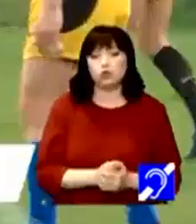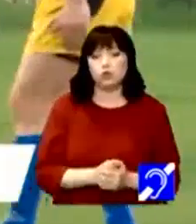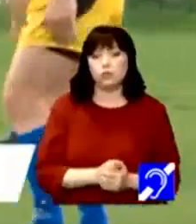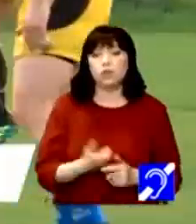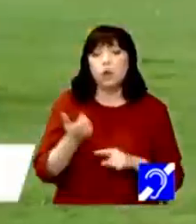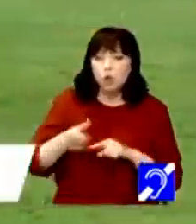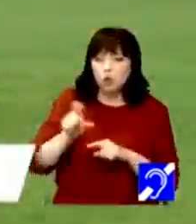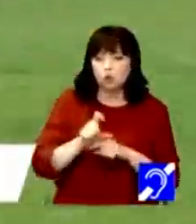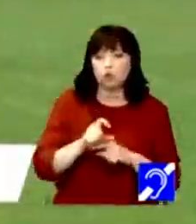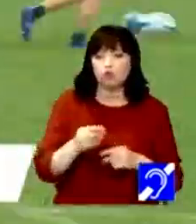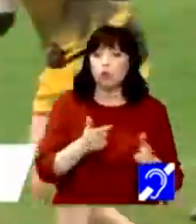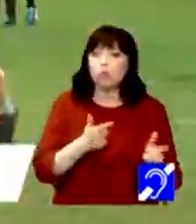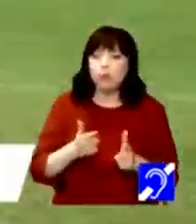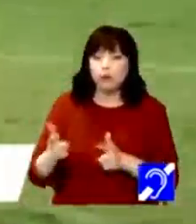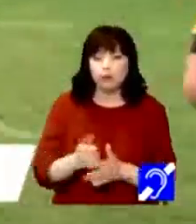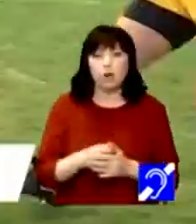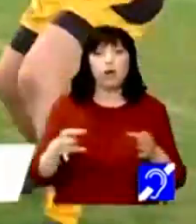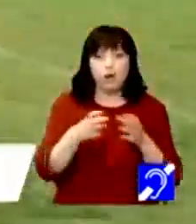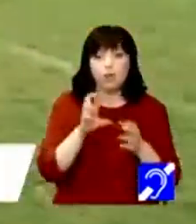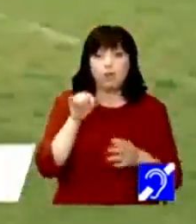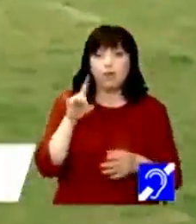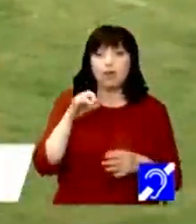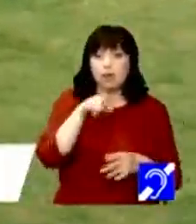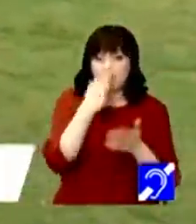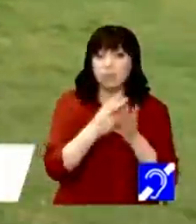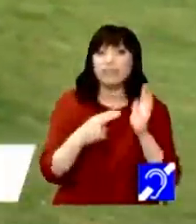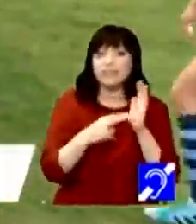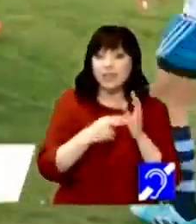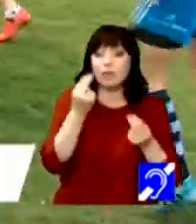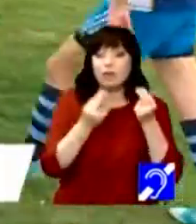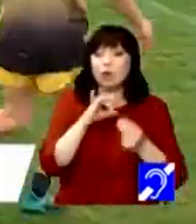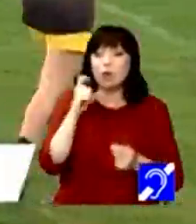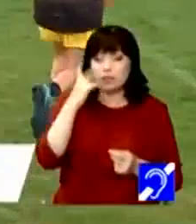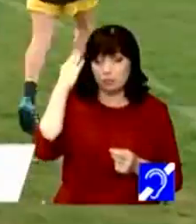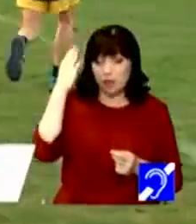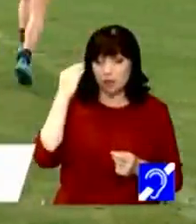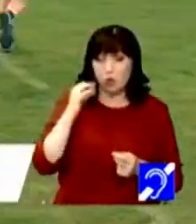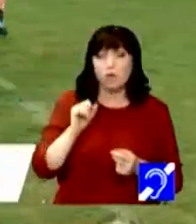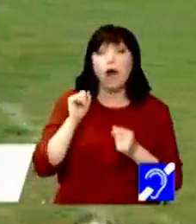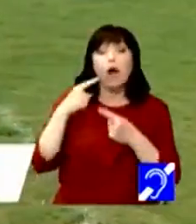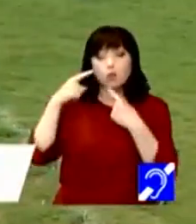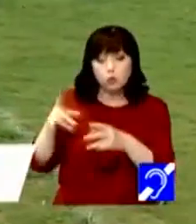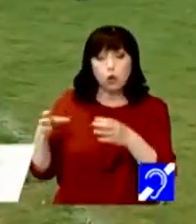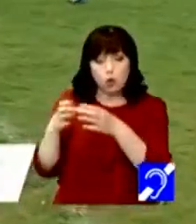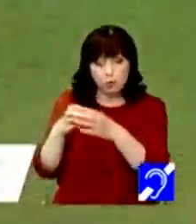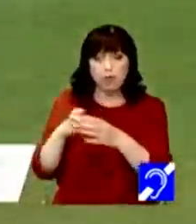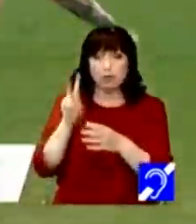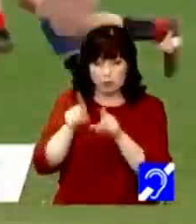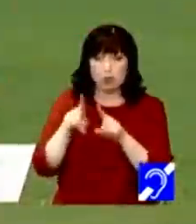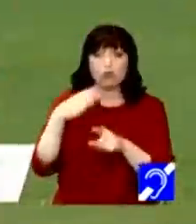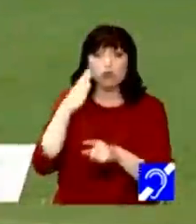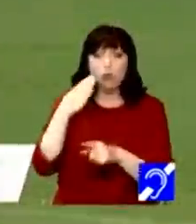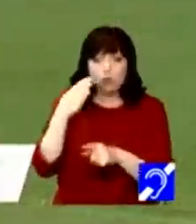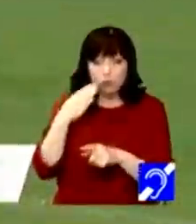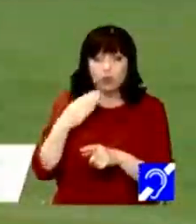mult mai pregătit. La echipa din Bârlad sunt 7 jucători din Republica Moldova. La o altă formație din campionatul